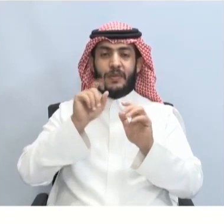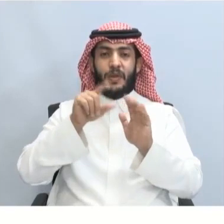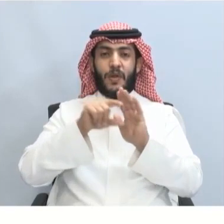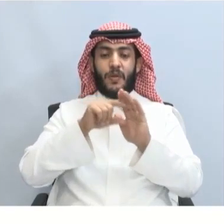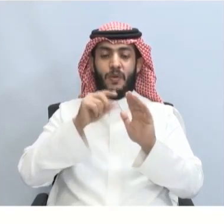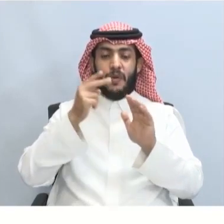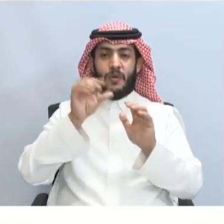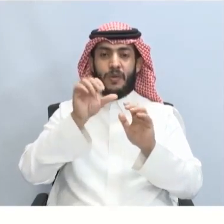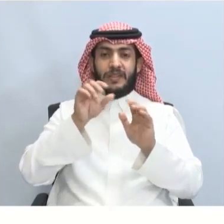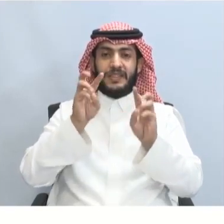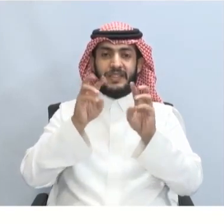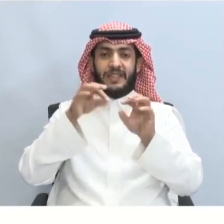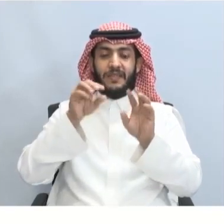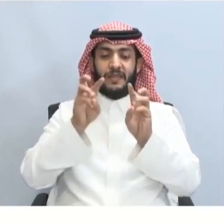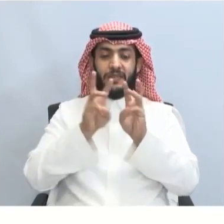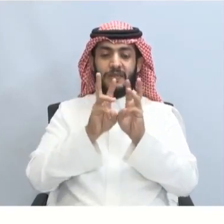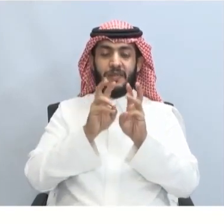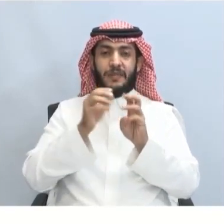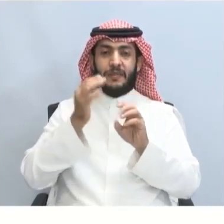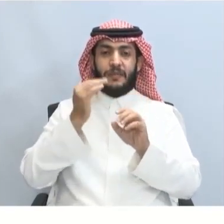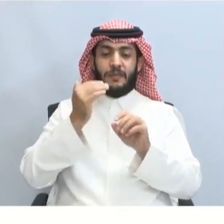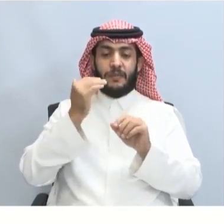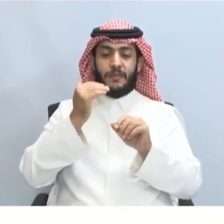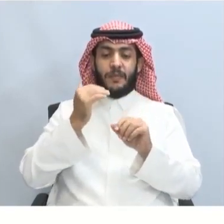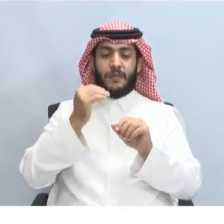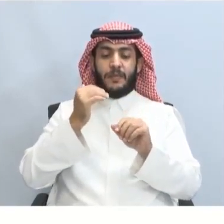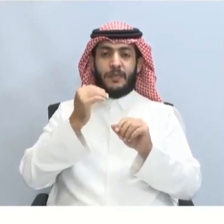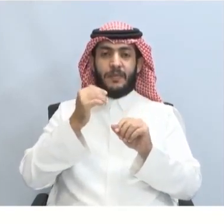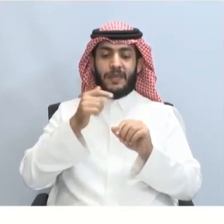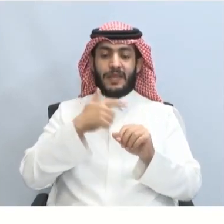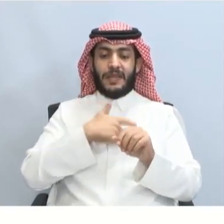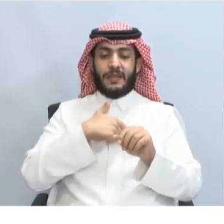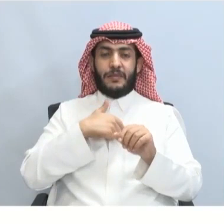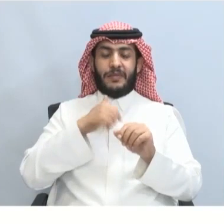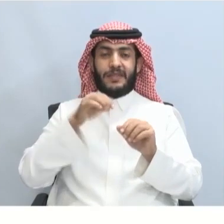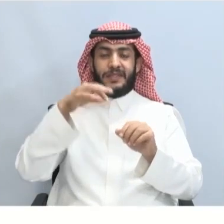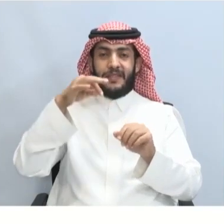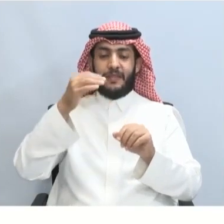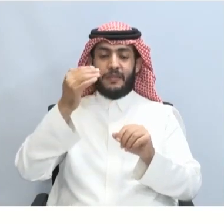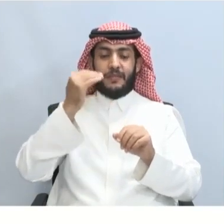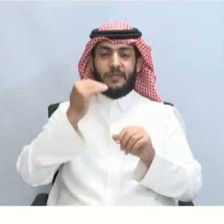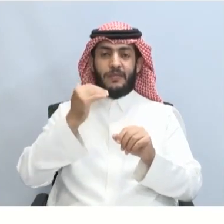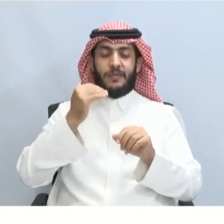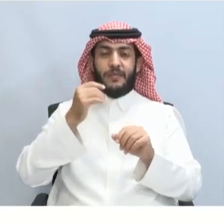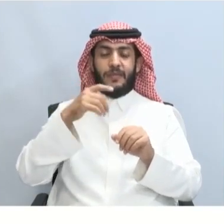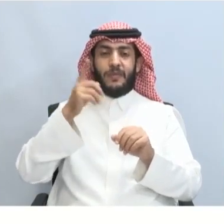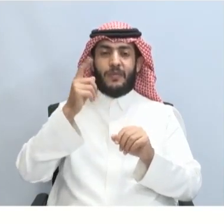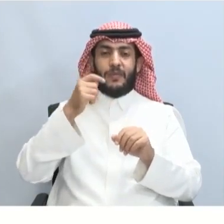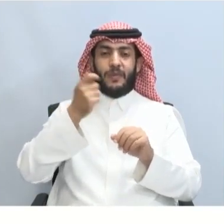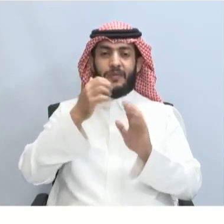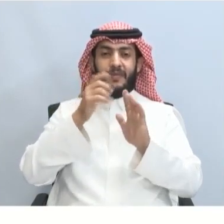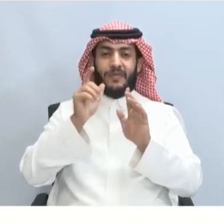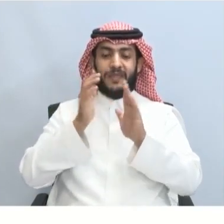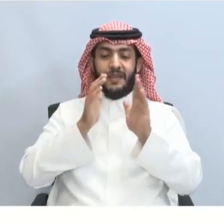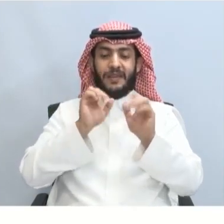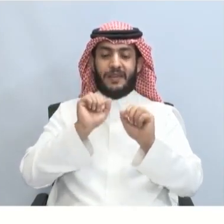عنوان الصفحه الالكترونيه ماي بيج ثم ضع اسمك كعنوان للصفحه ثم اكتب